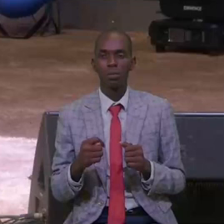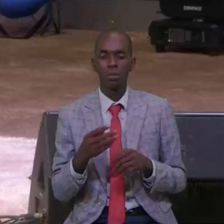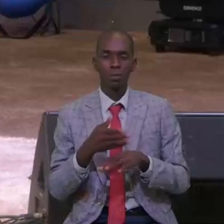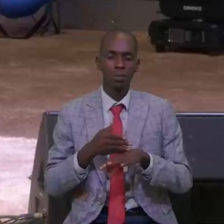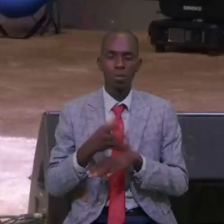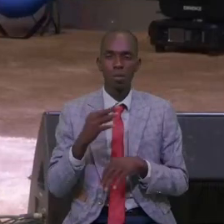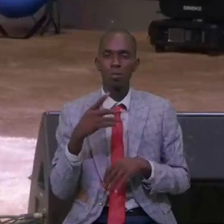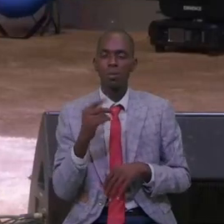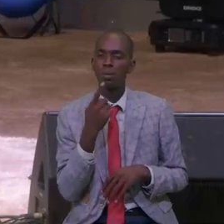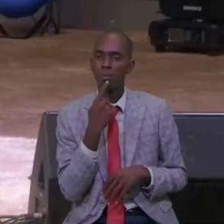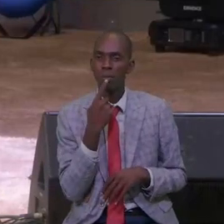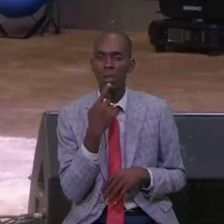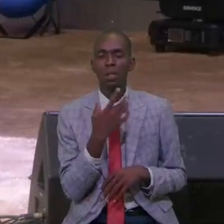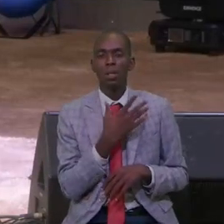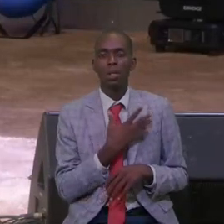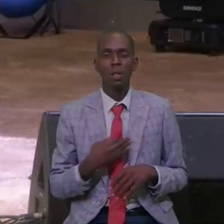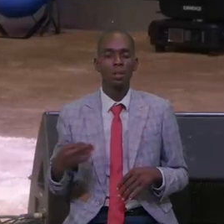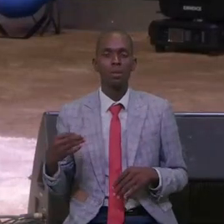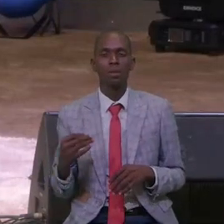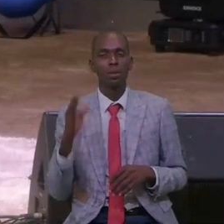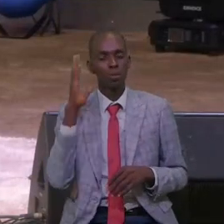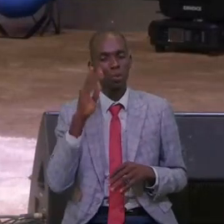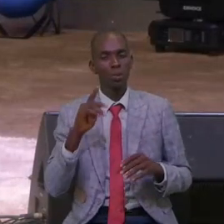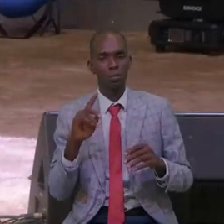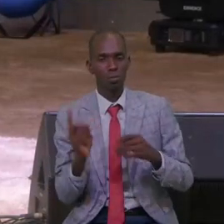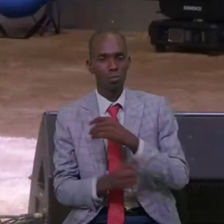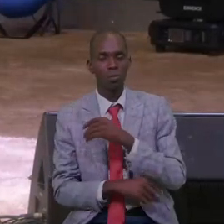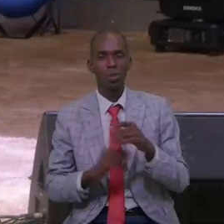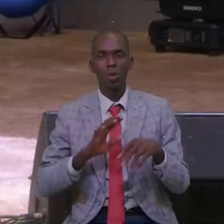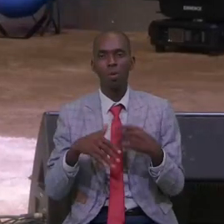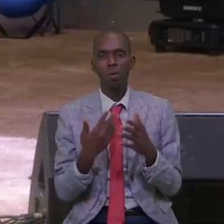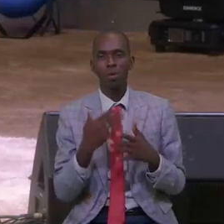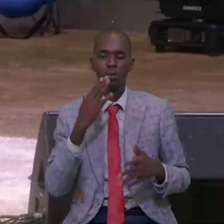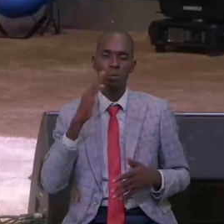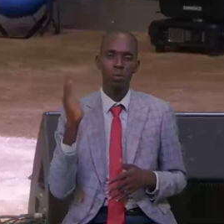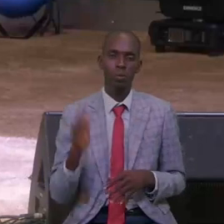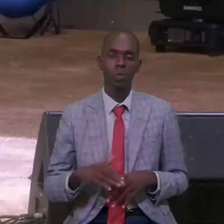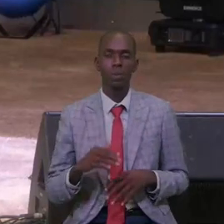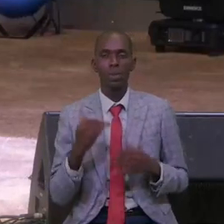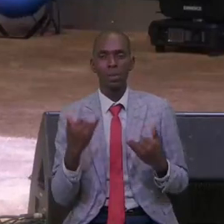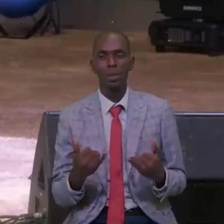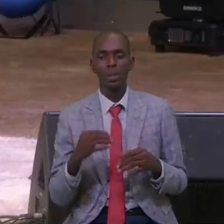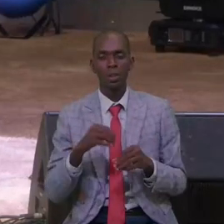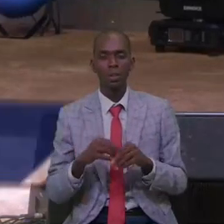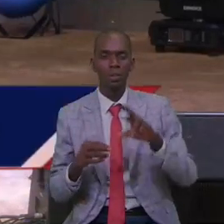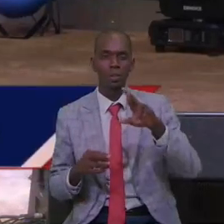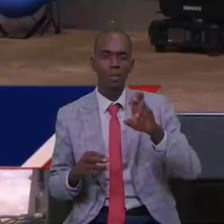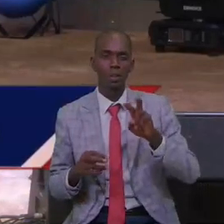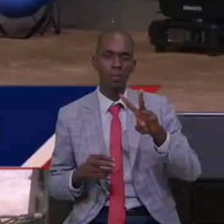Il fera mourir le méchant. Allons à Apocalypse